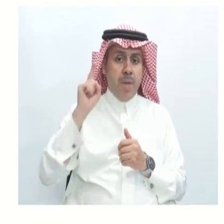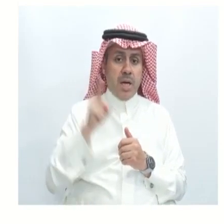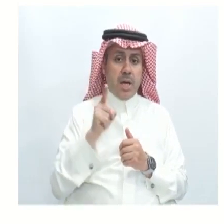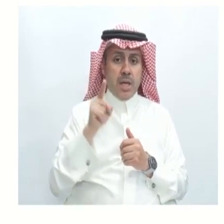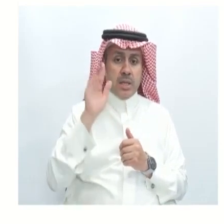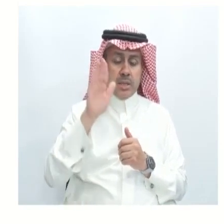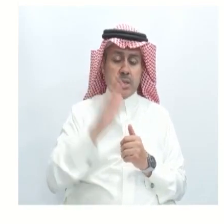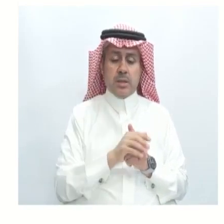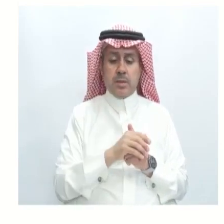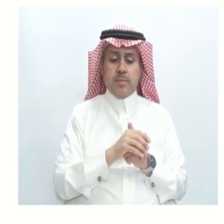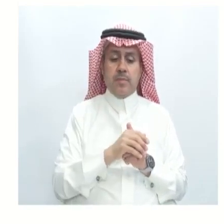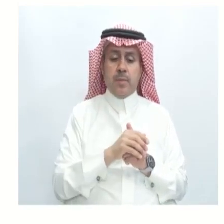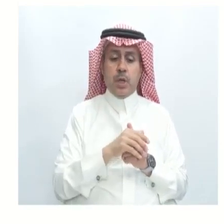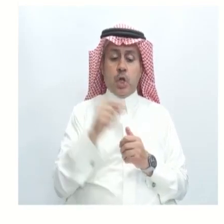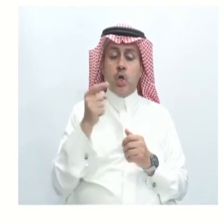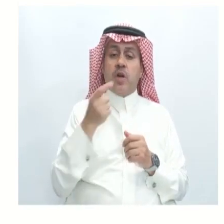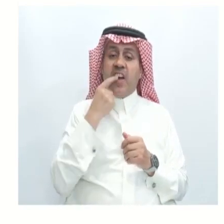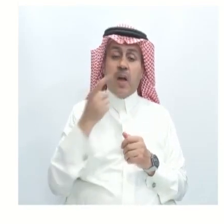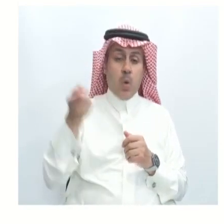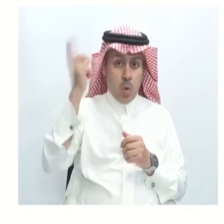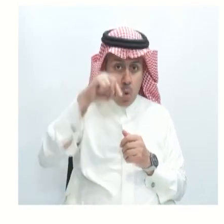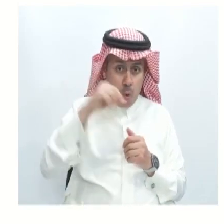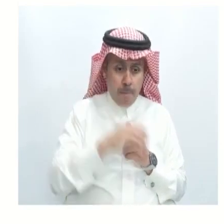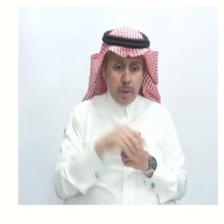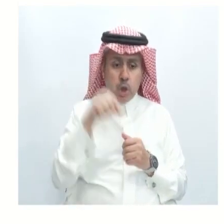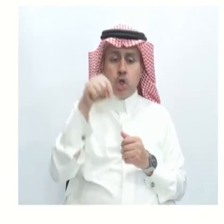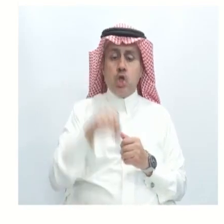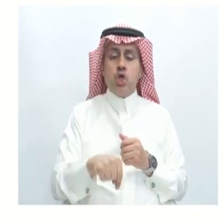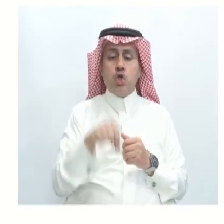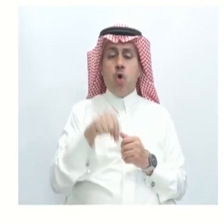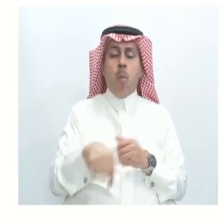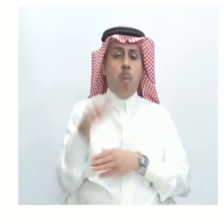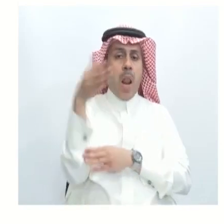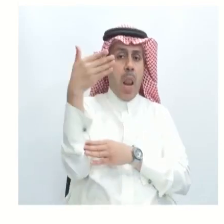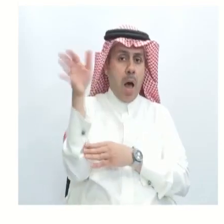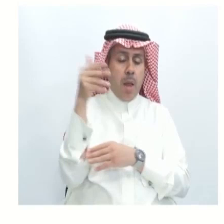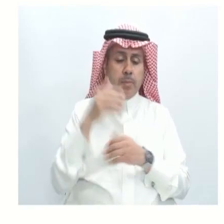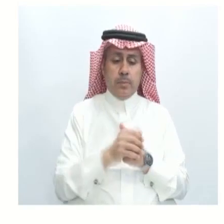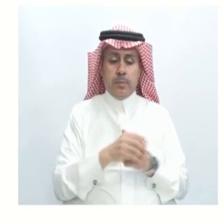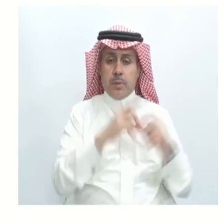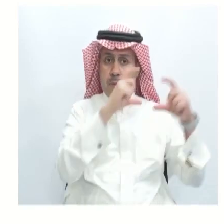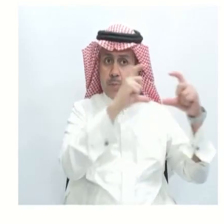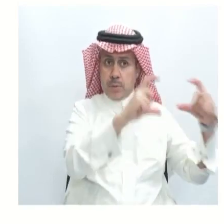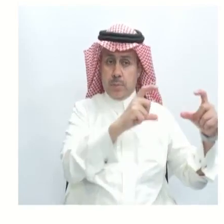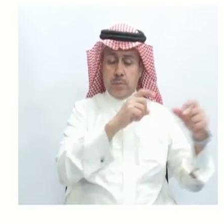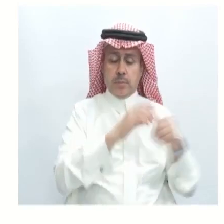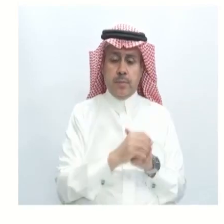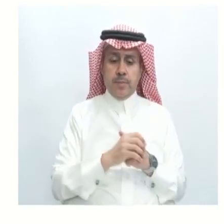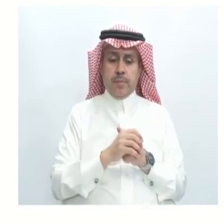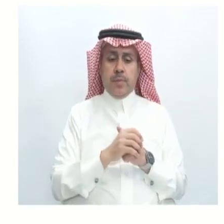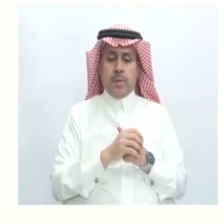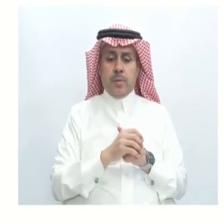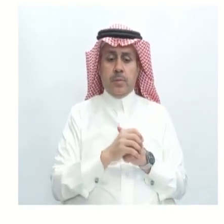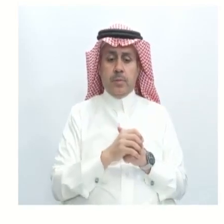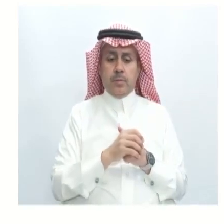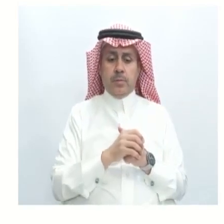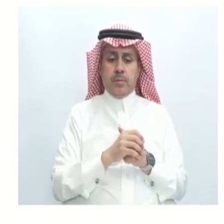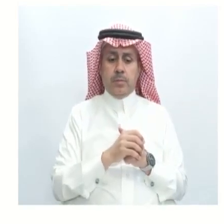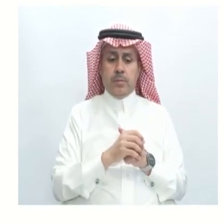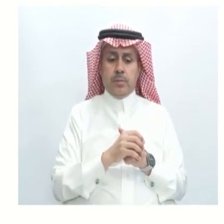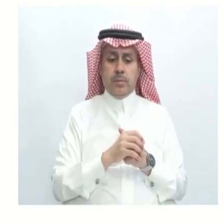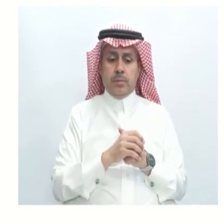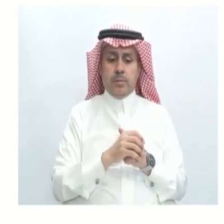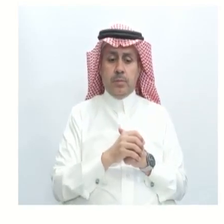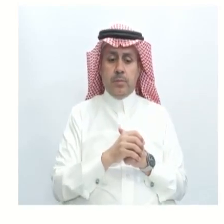ليكون يوما خاصا بالعلم باسم يوم العلم وبالرجوع الى هذا الباركود تنظر الى صدور هذا الامر